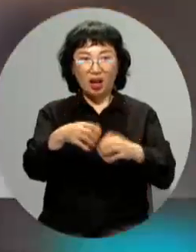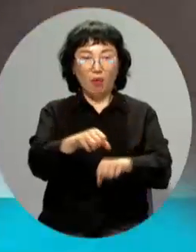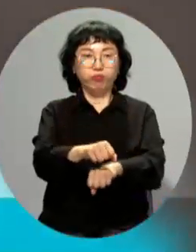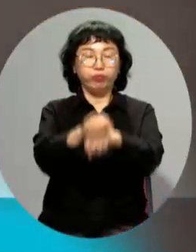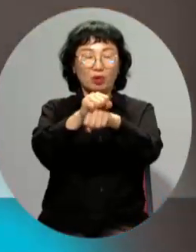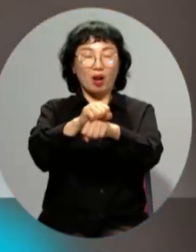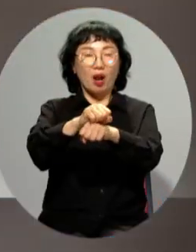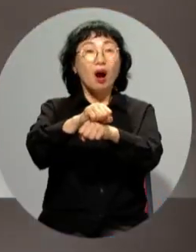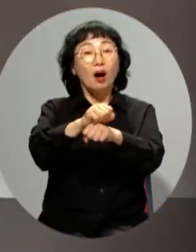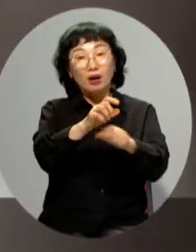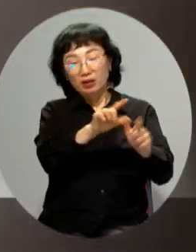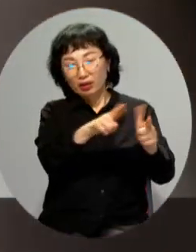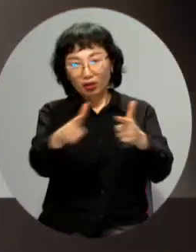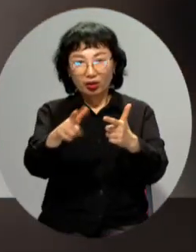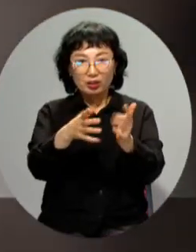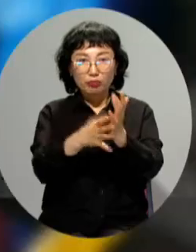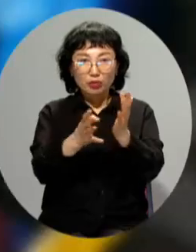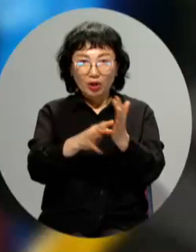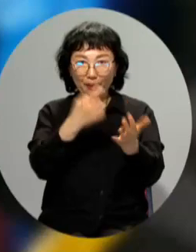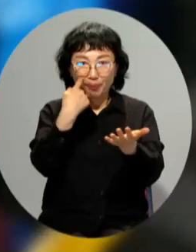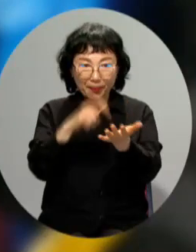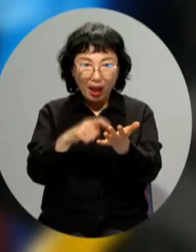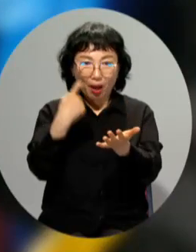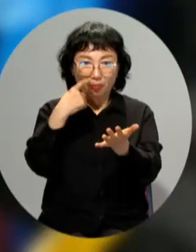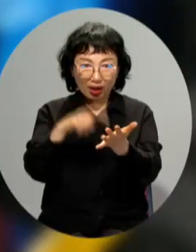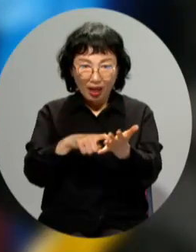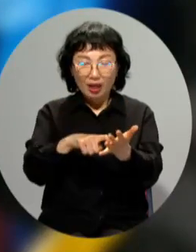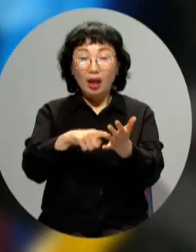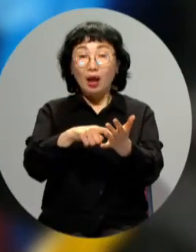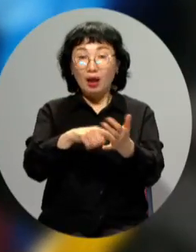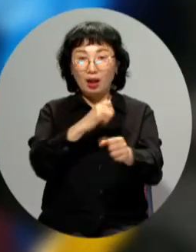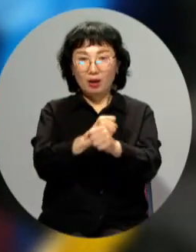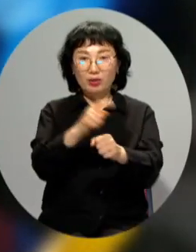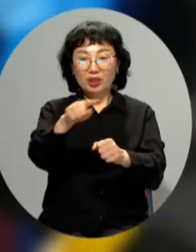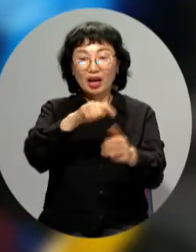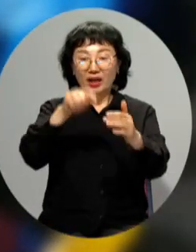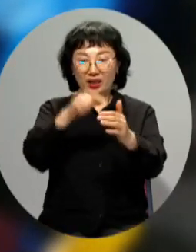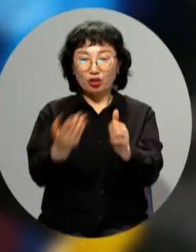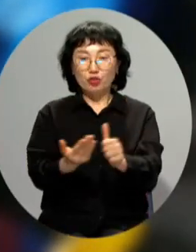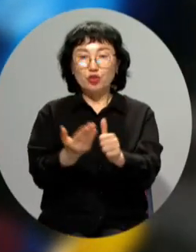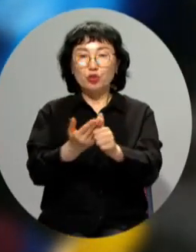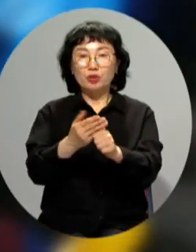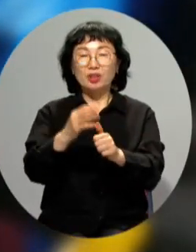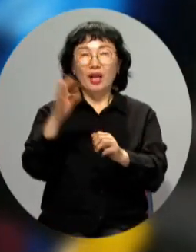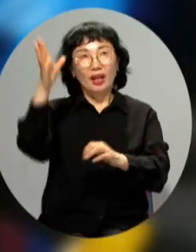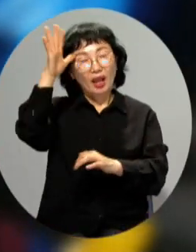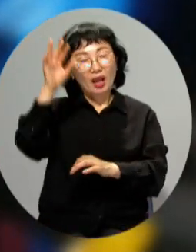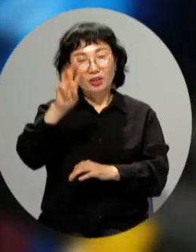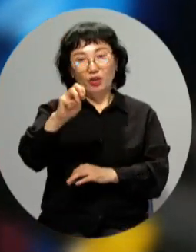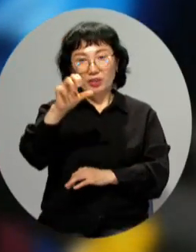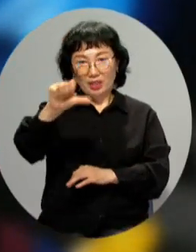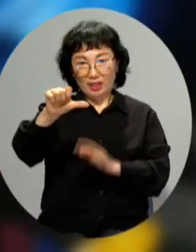동물사체와 도살용 도구가 발견됐으며 도살장 내에서 사육 중이던 개 35마리는 구조됐습니다